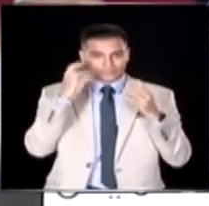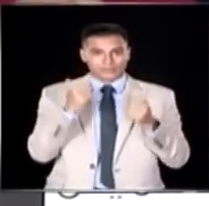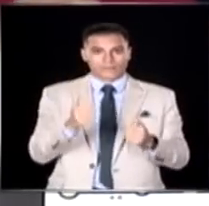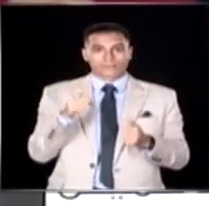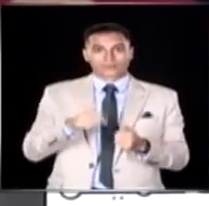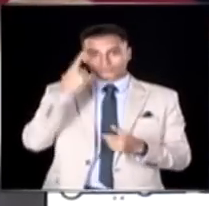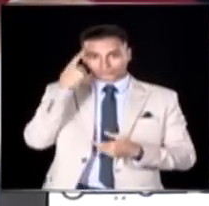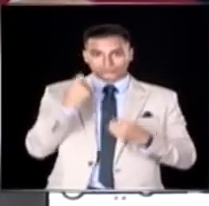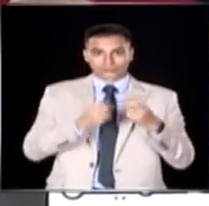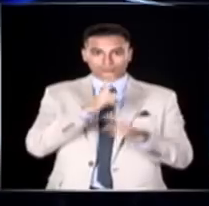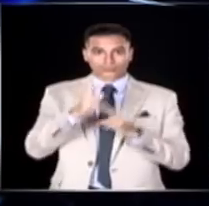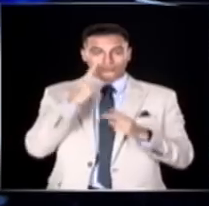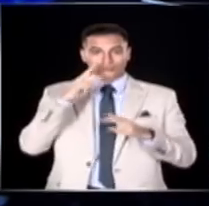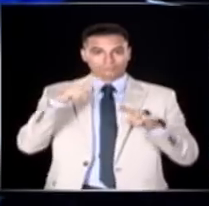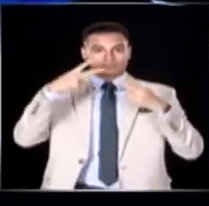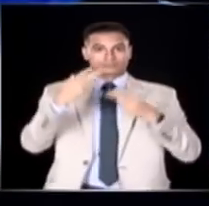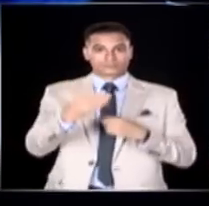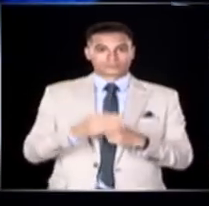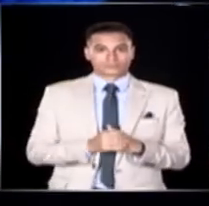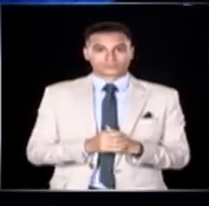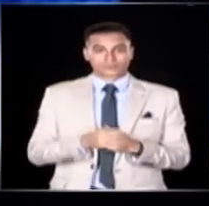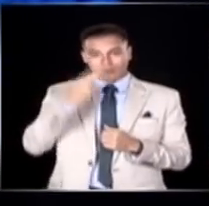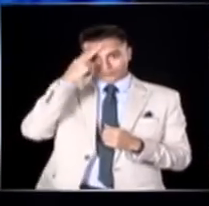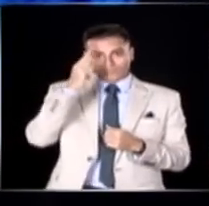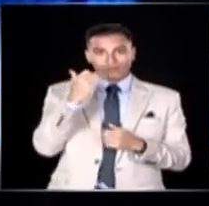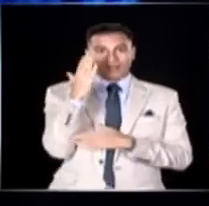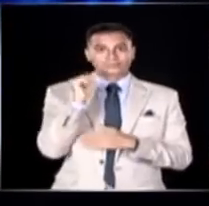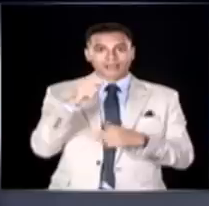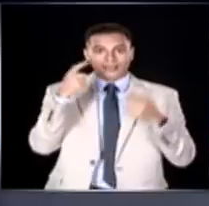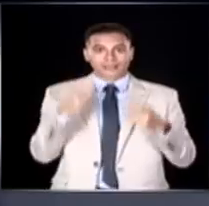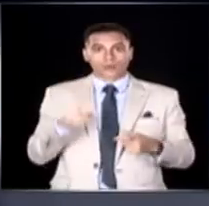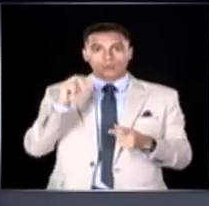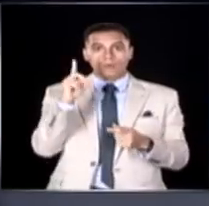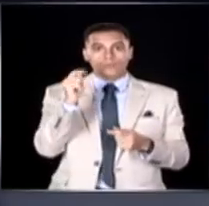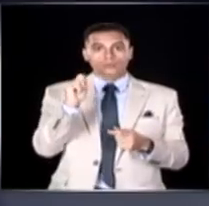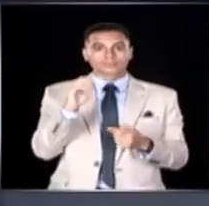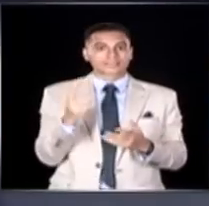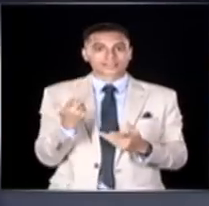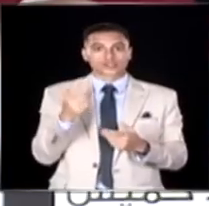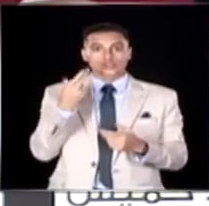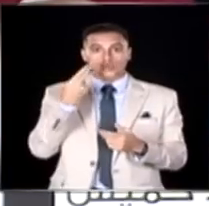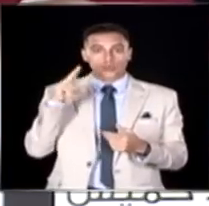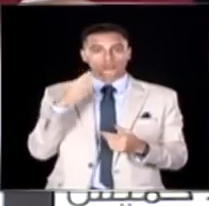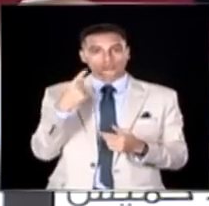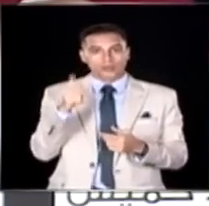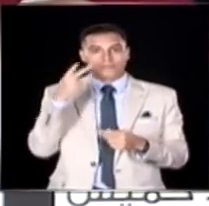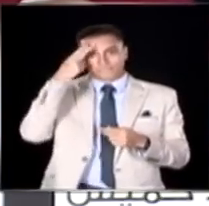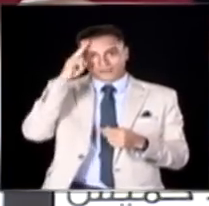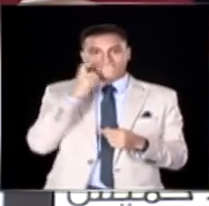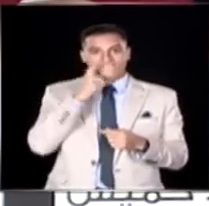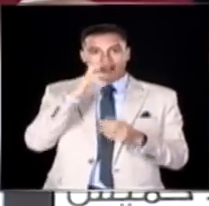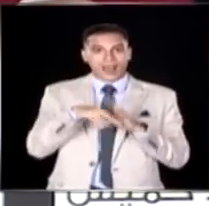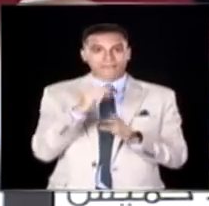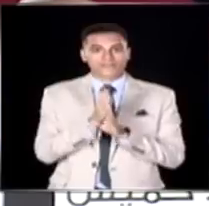تحت الضغط كاونتر. ما هي العملة الرسمية لدولة قبرص؟ اليورو. صح. من هو الفنان الذي قام